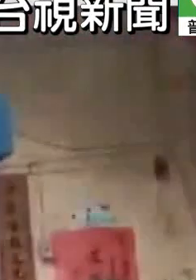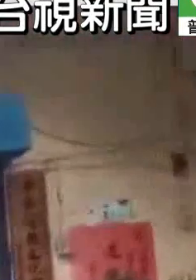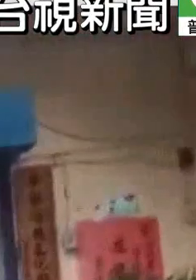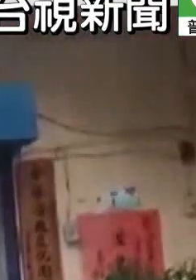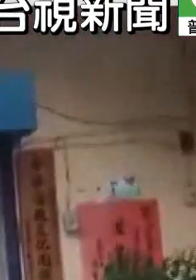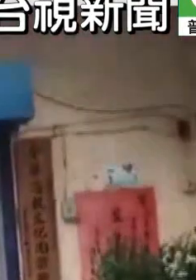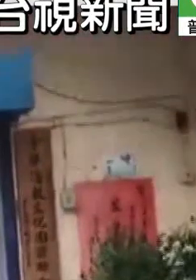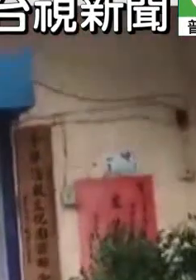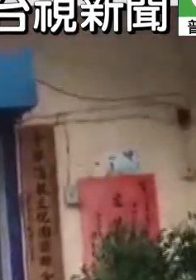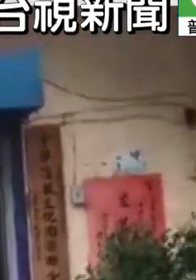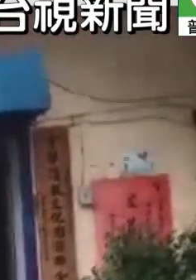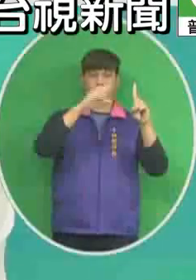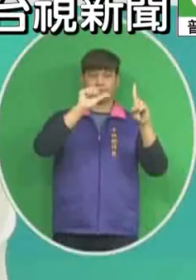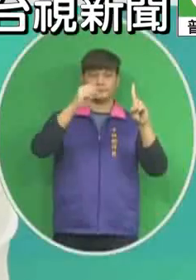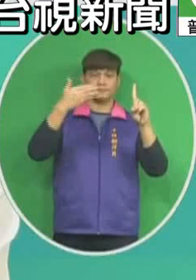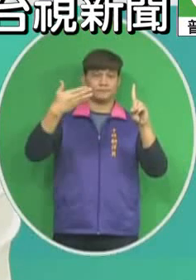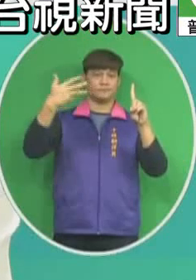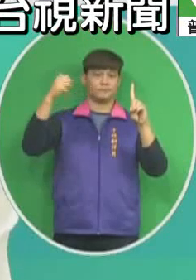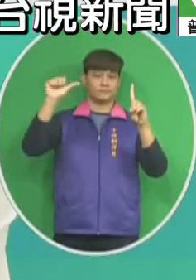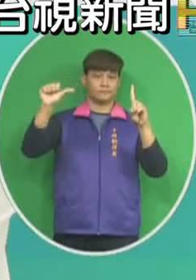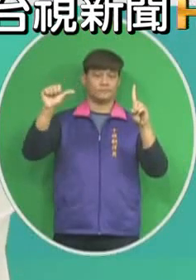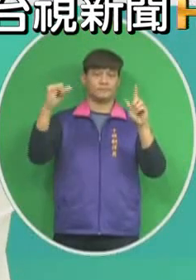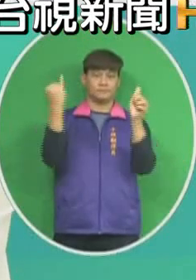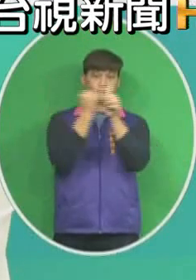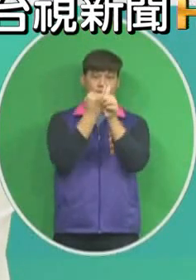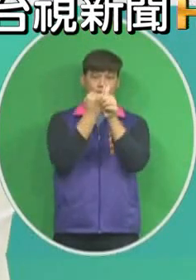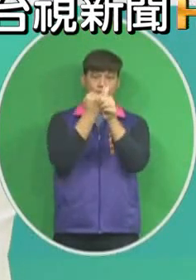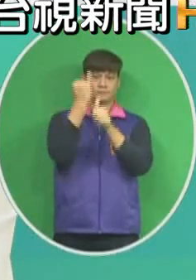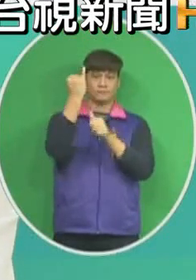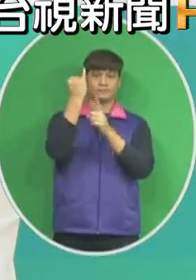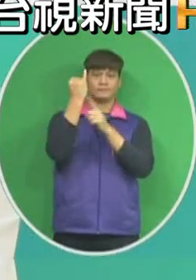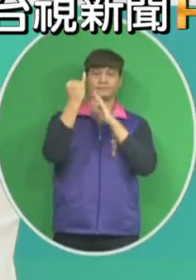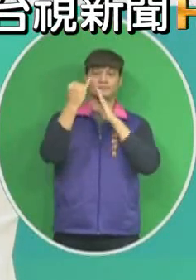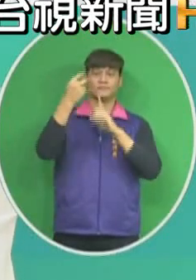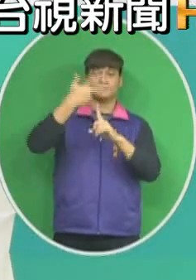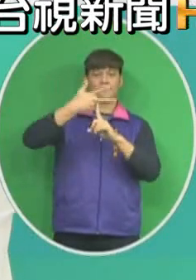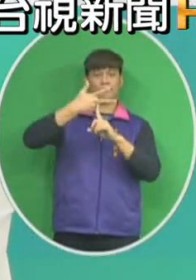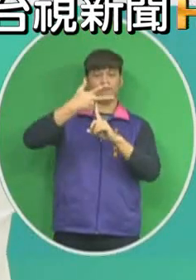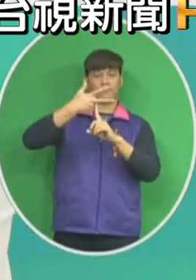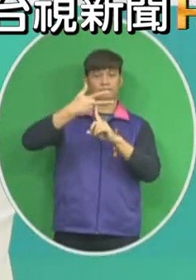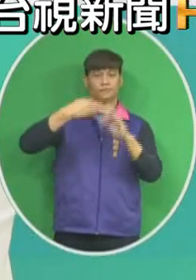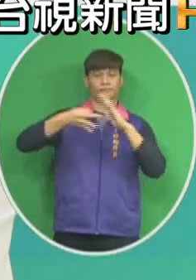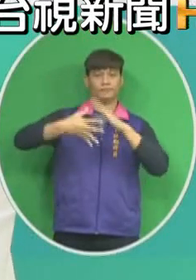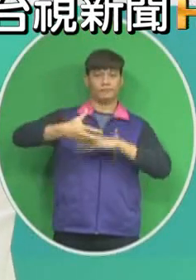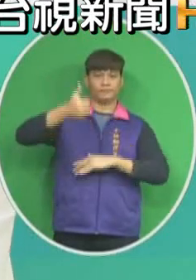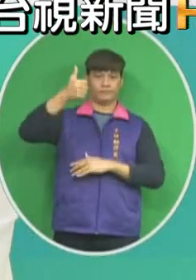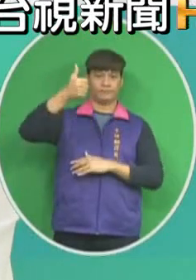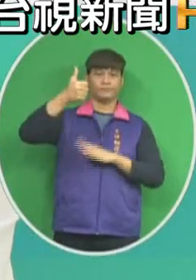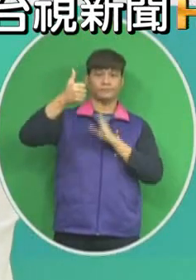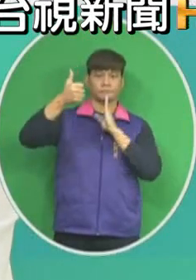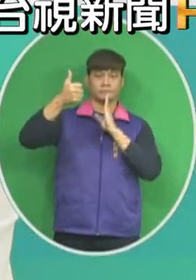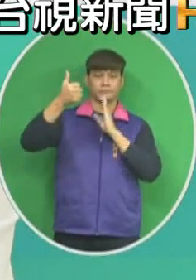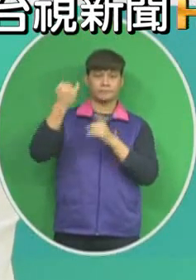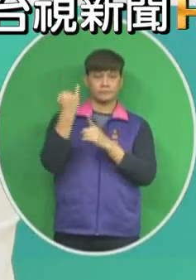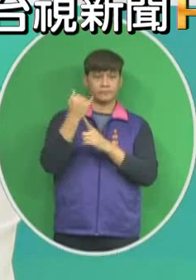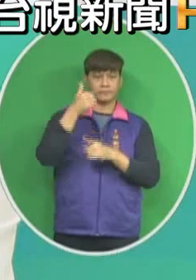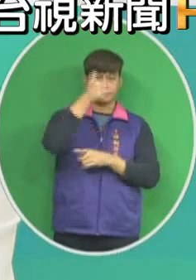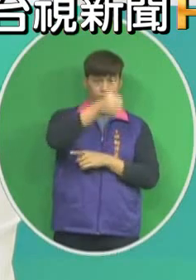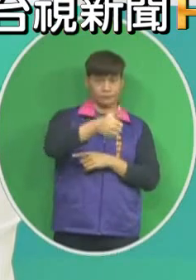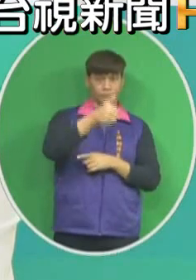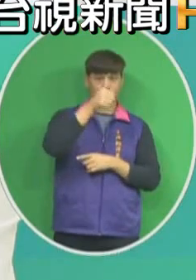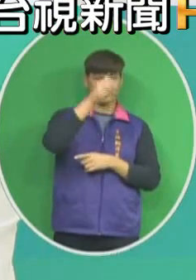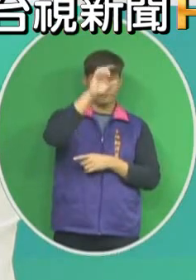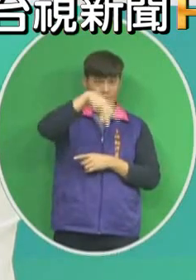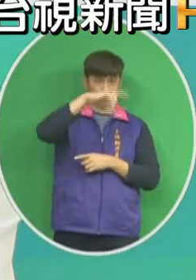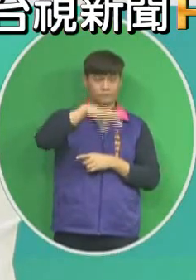人，而这位司机则是跟秘鲁返台的祖孙俩有过间接接触而染疫。截至26号为止，屏东总计